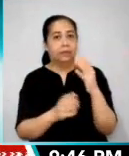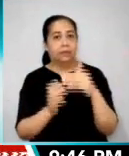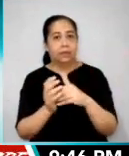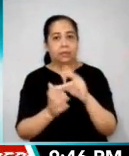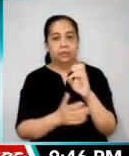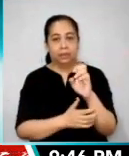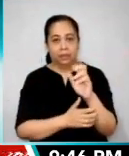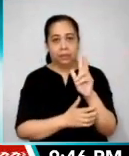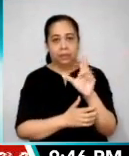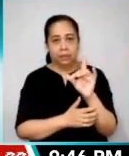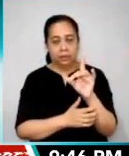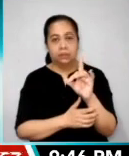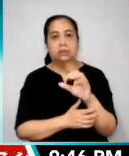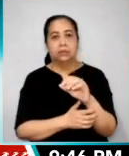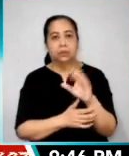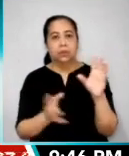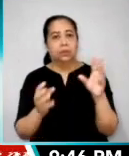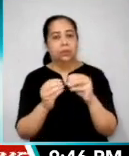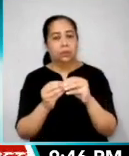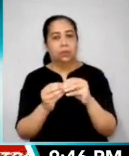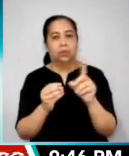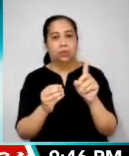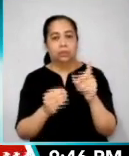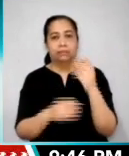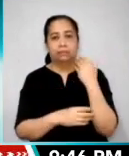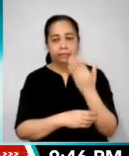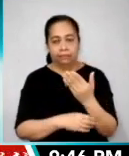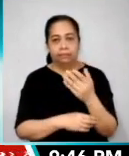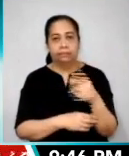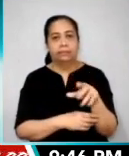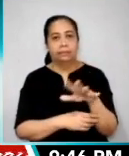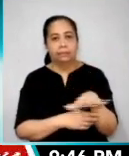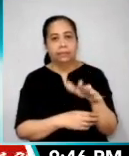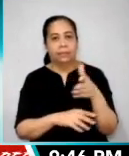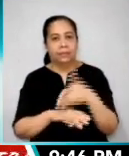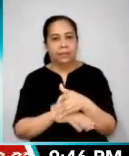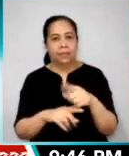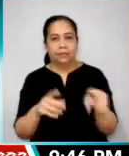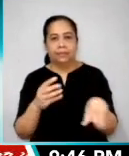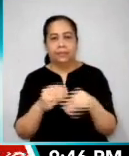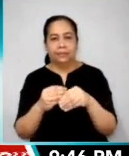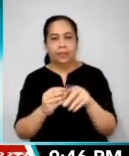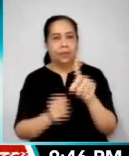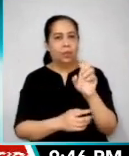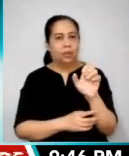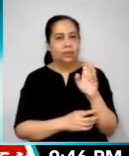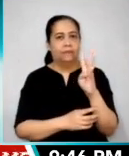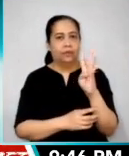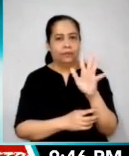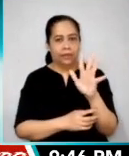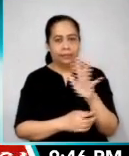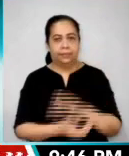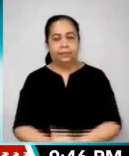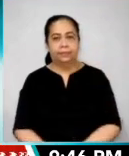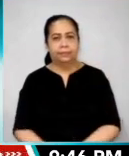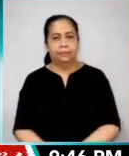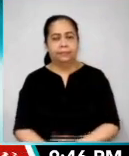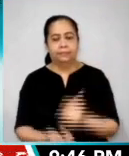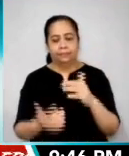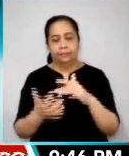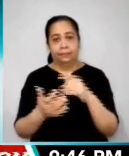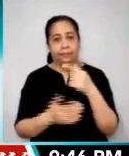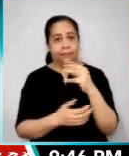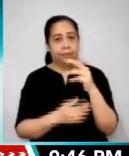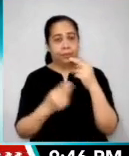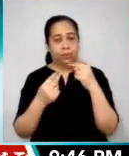15,738 naman ang kabuuang bilang ng mga namatay sa COVID matapos madagdagan ng 145. Sa pag-aaral ng GMA News